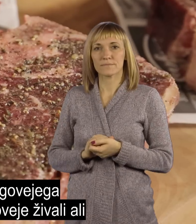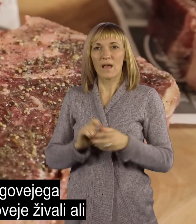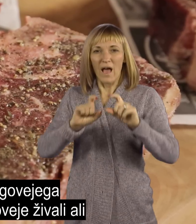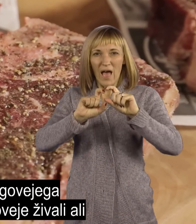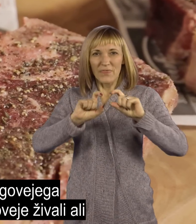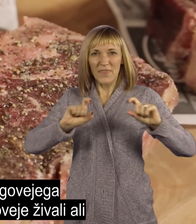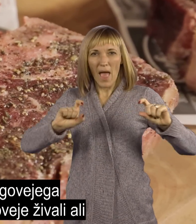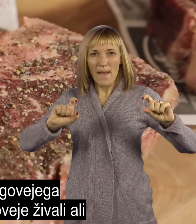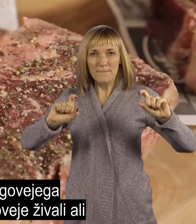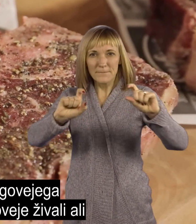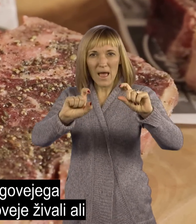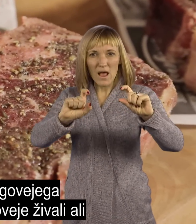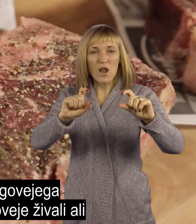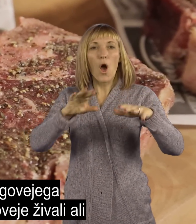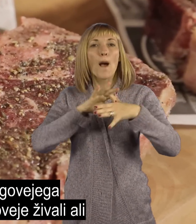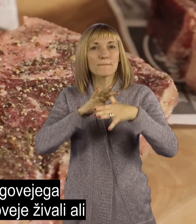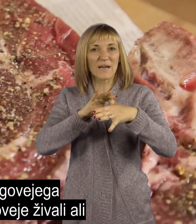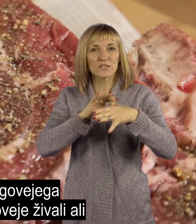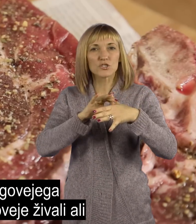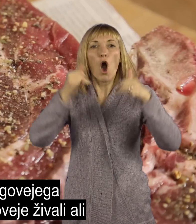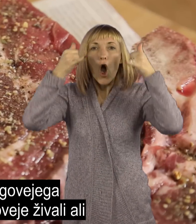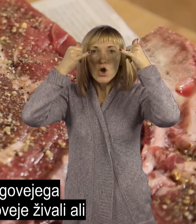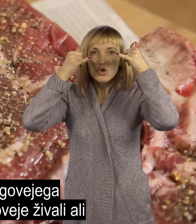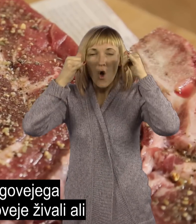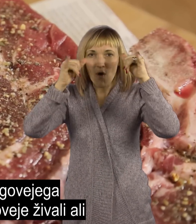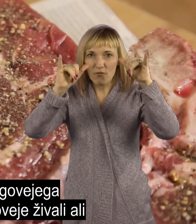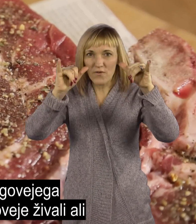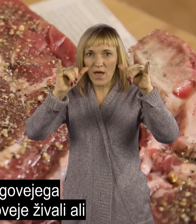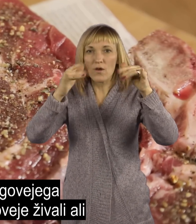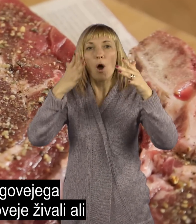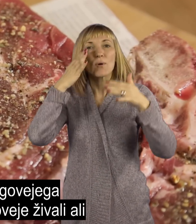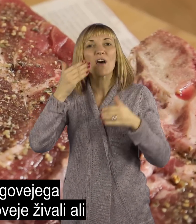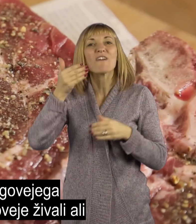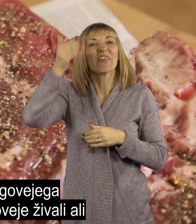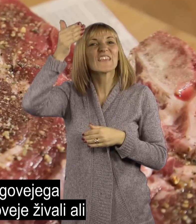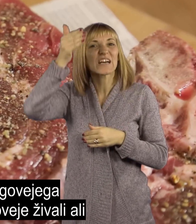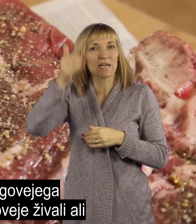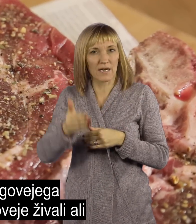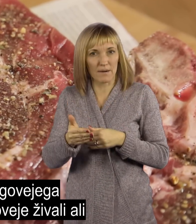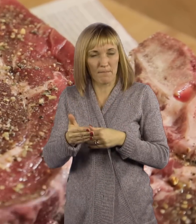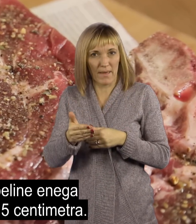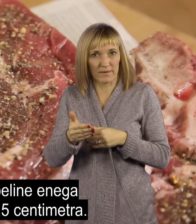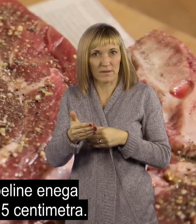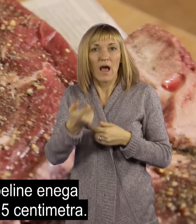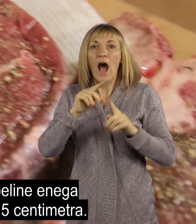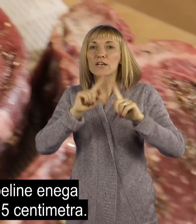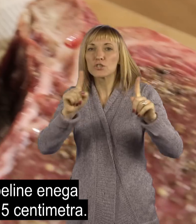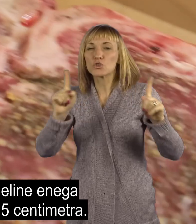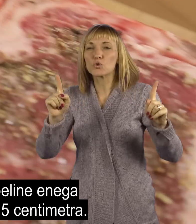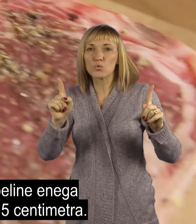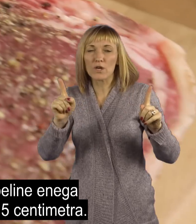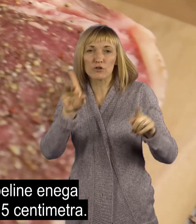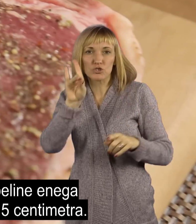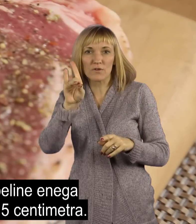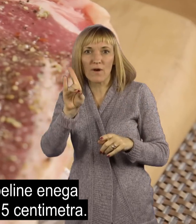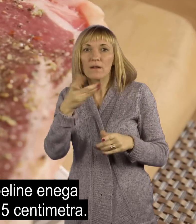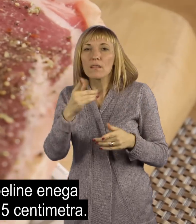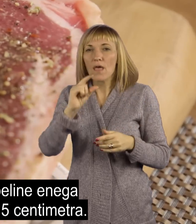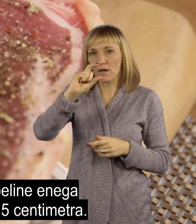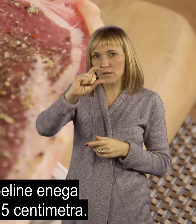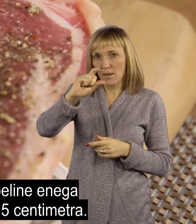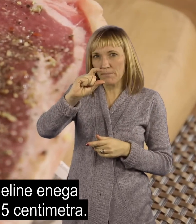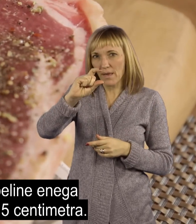Steki pa so rezine govejega hrbta ali drugih delov goveje živali ali drugih živali,